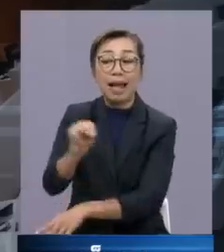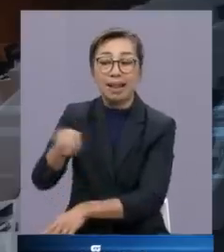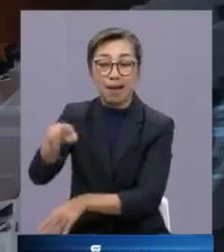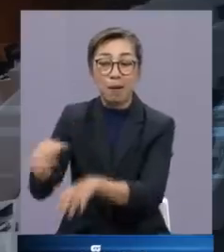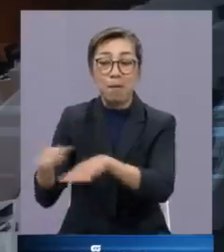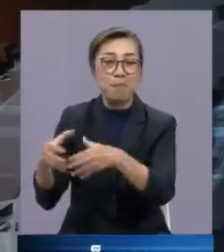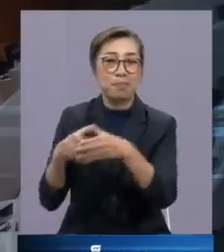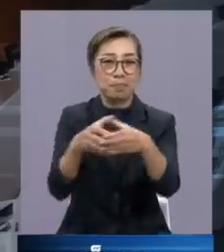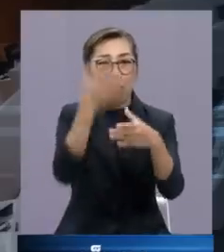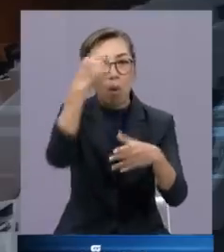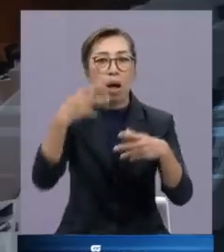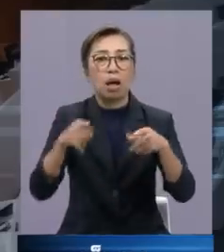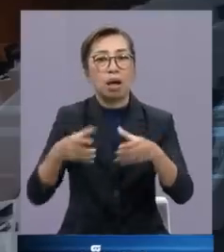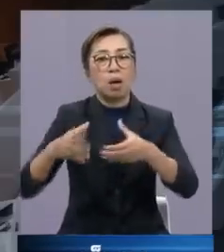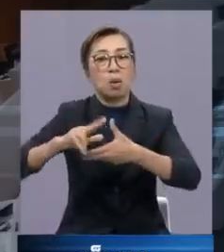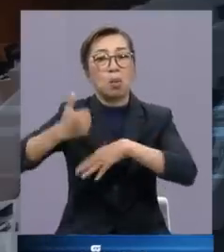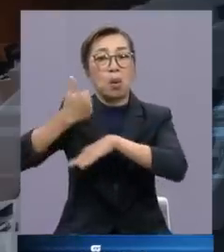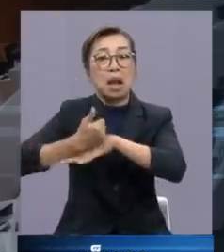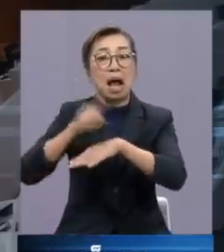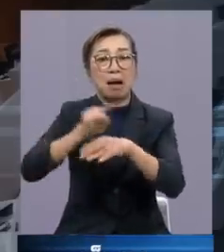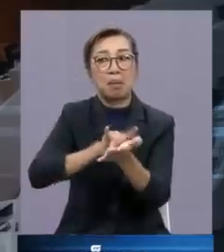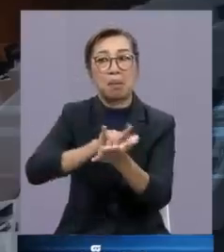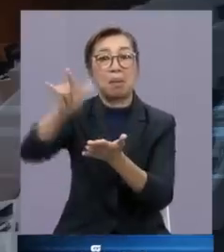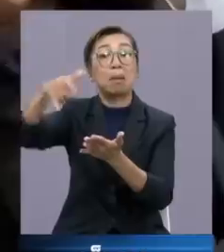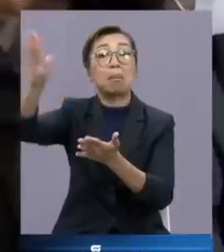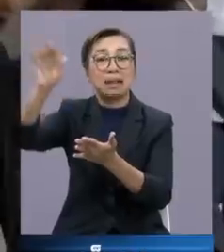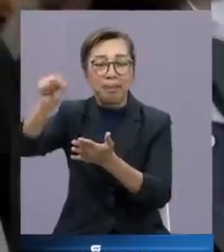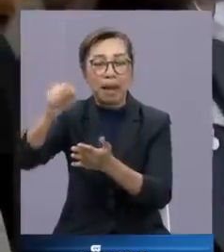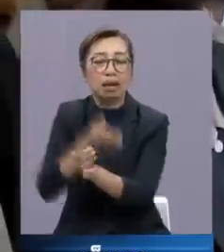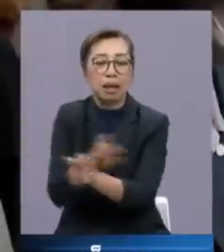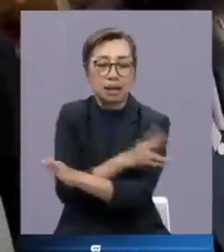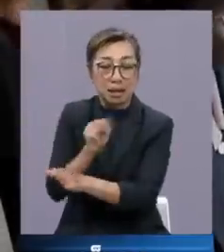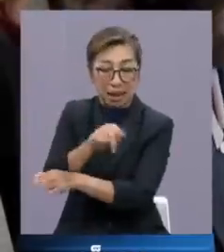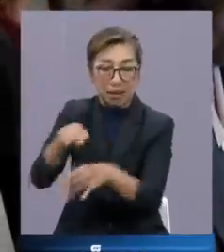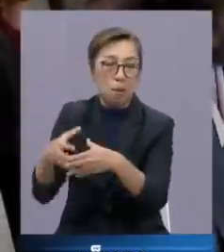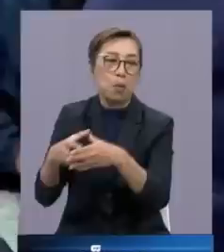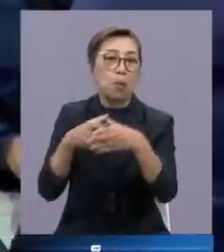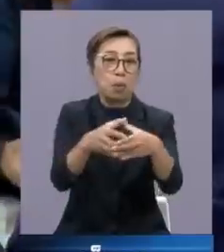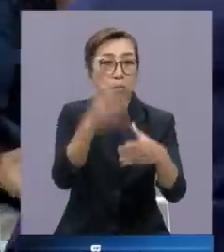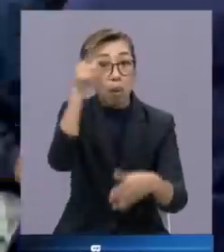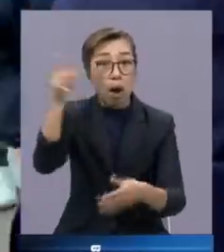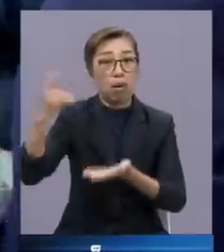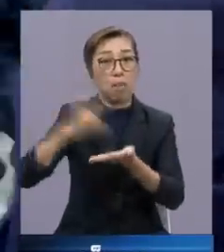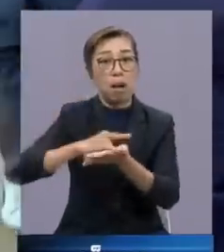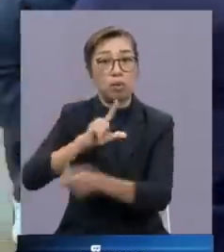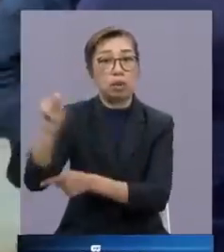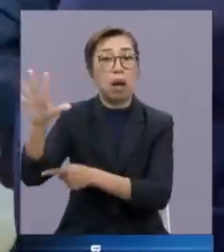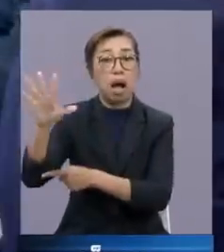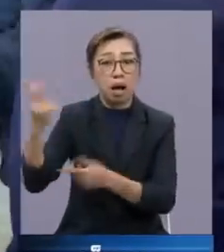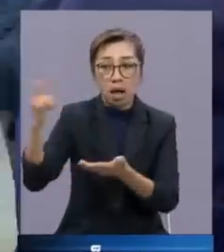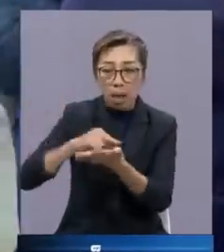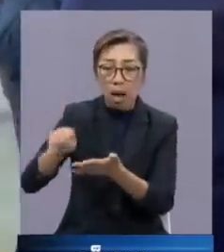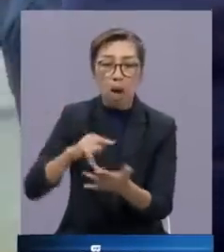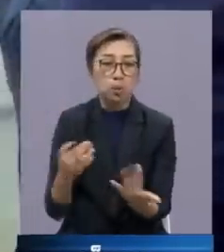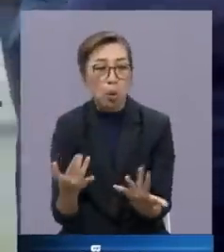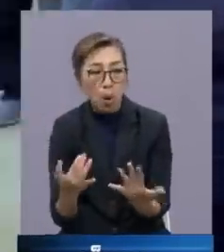พราะเดี๋ยวหัวหน้าพรรคต้องไปต่างประเทศไง เขาก็เลยต้องไปพร้อมกันก่อนใช่ไหมฮะเพราะพลเอกประวิตรกลับมาอีกที25ถ้ากลับมาแล้วร